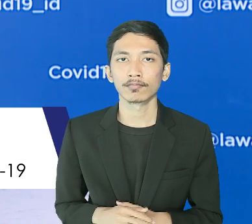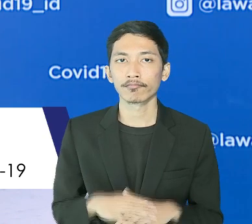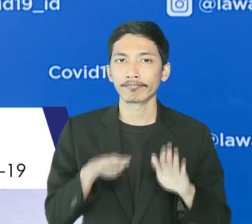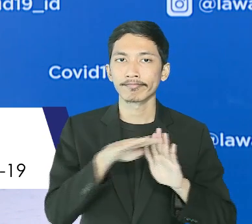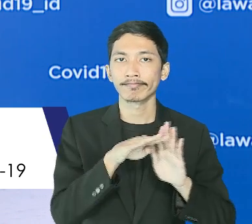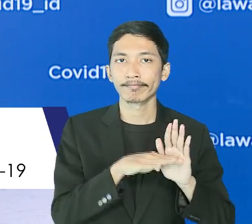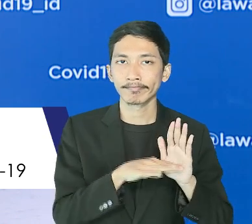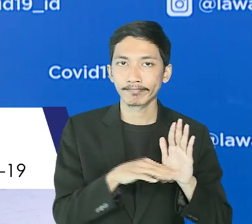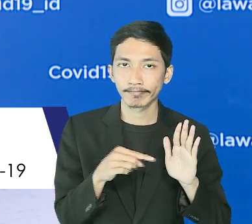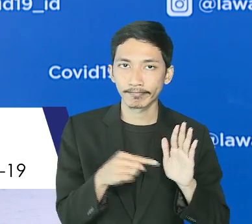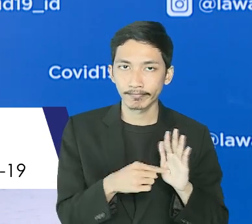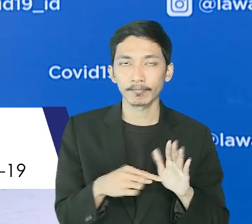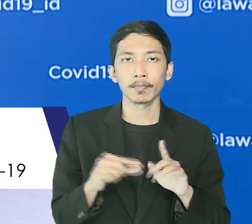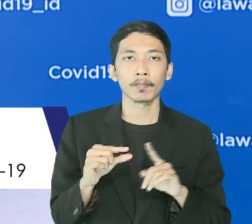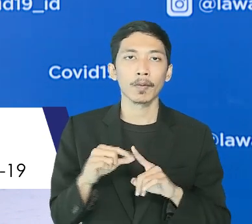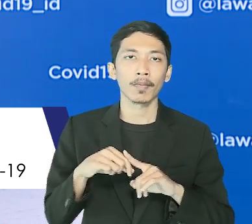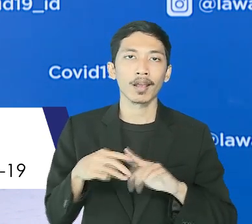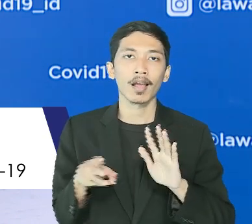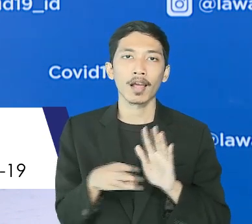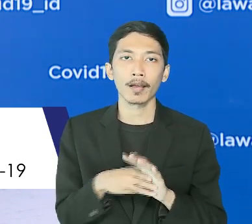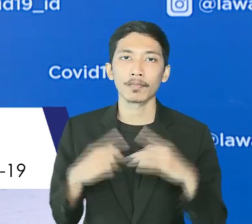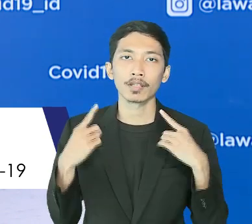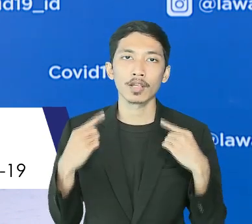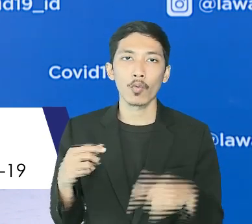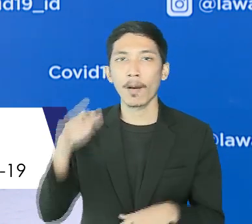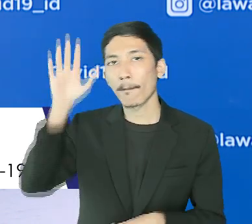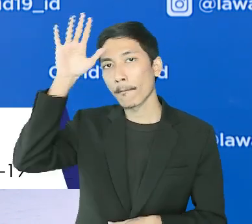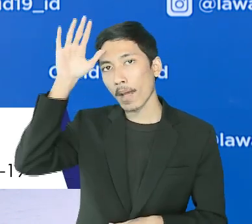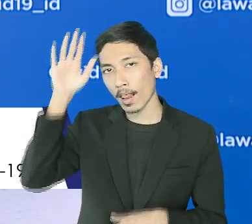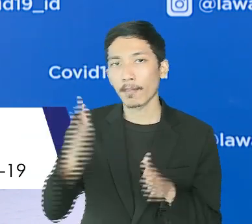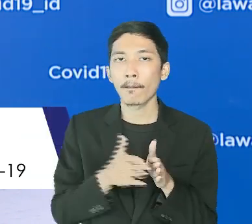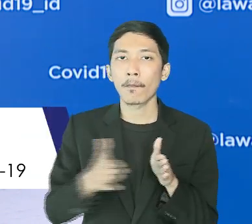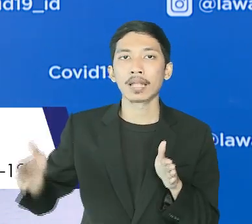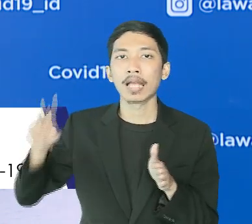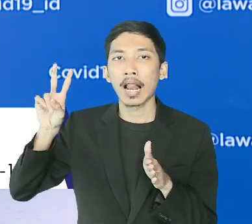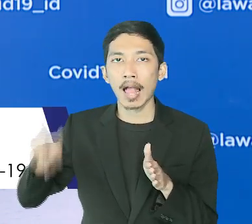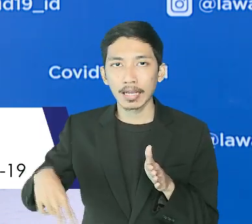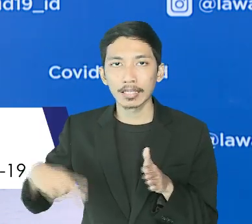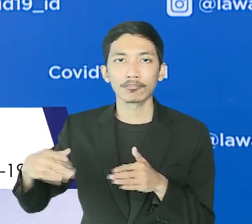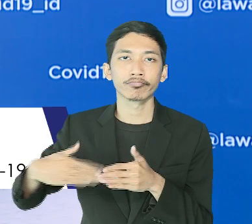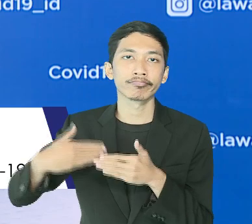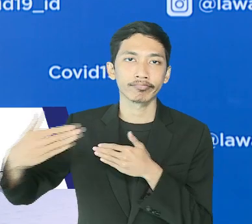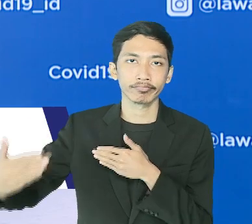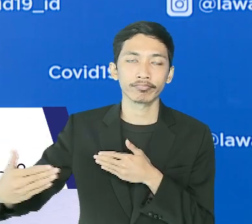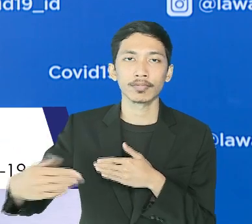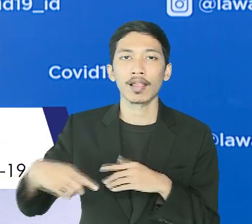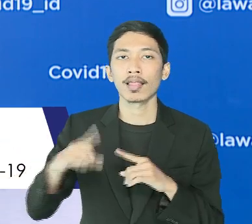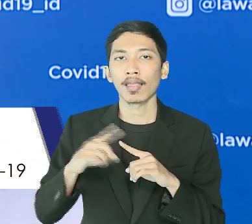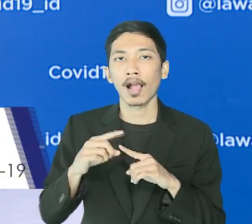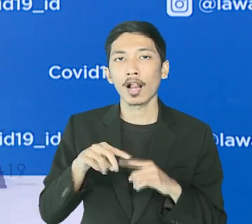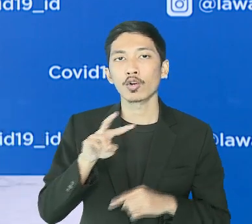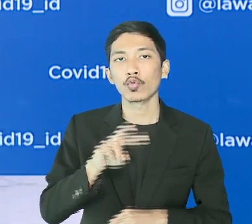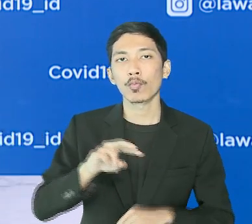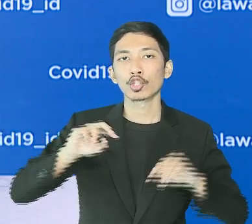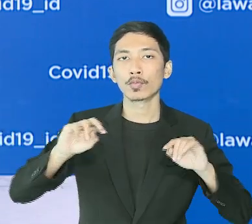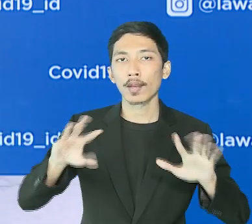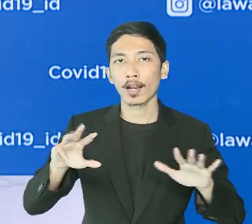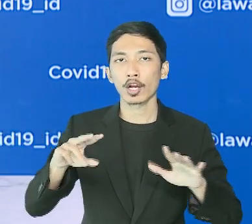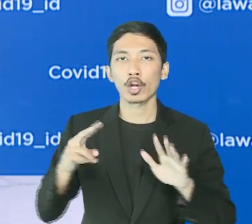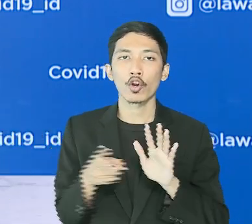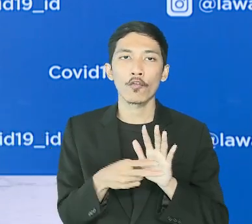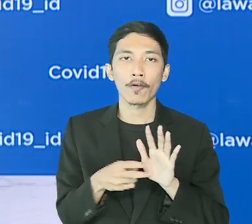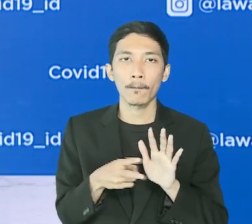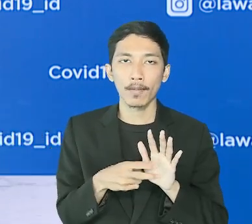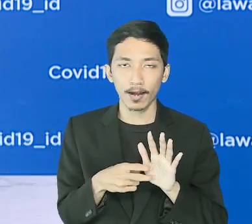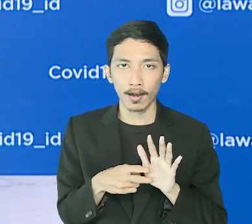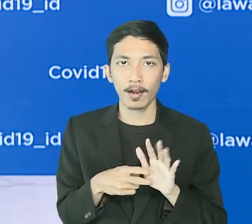ini, PPKM di wilayah Jawa Bali akan diperpanjang hingga tanggal 29 November dengan